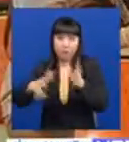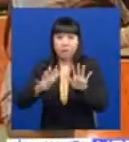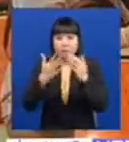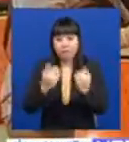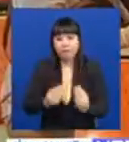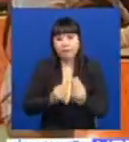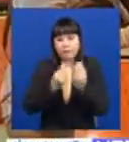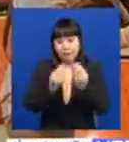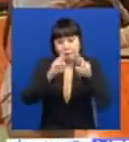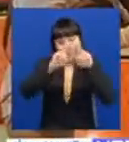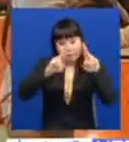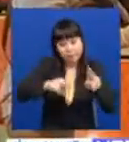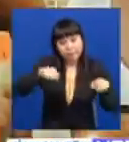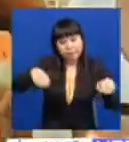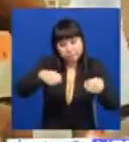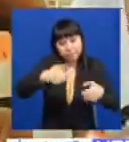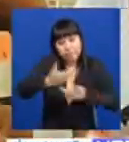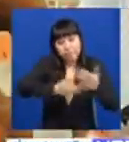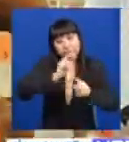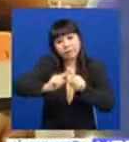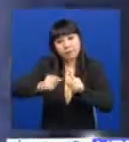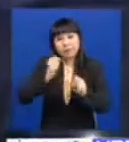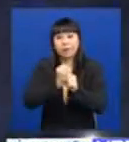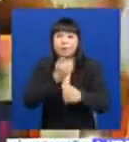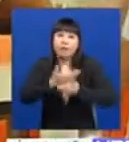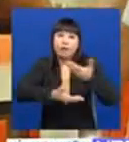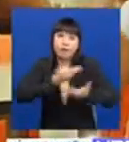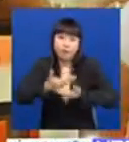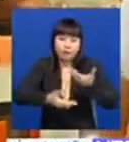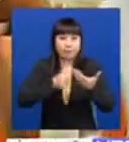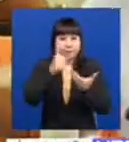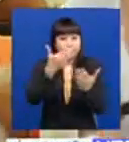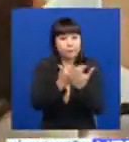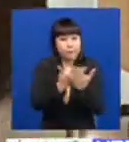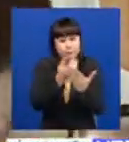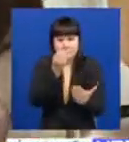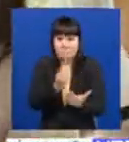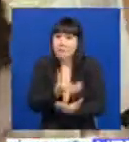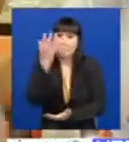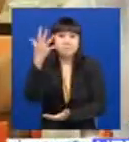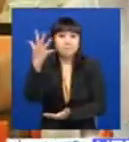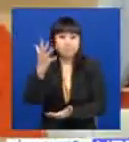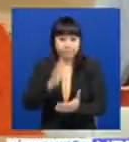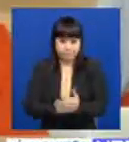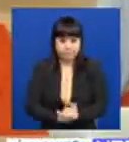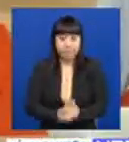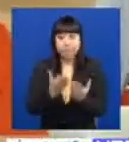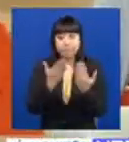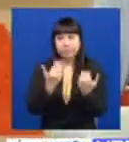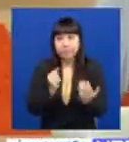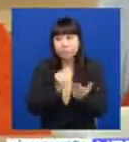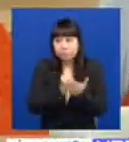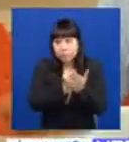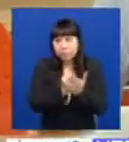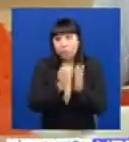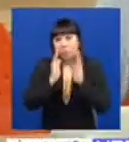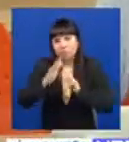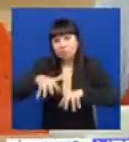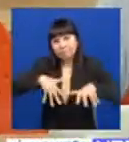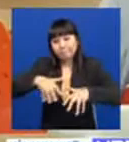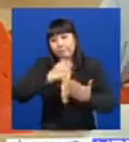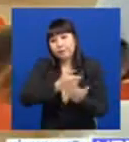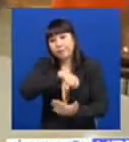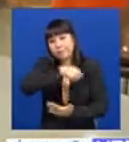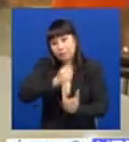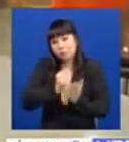เพื่อให้ผู้ประกอบการอาหารปรุงสำเร็จสามารถจำหน่ายอาหารในราคาที่ไม่แพงเกินไปได้ซึ่งก็จะช่วยบรรเทาค่าครอง